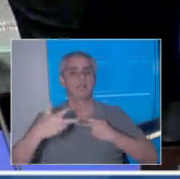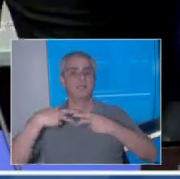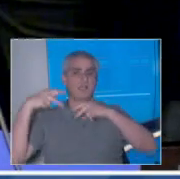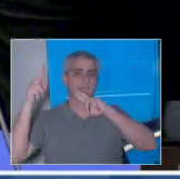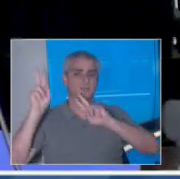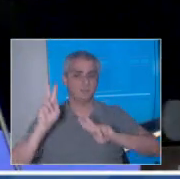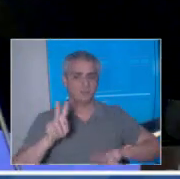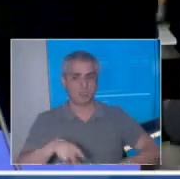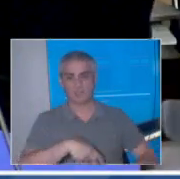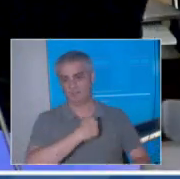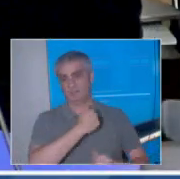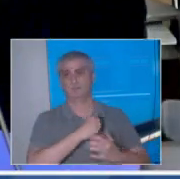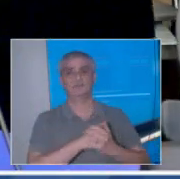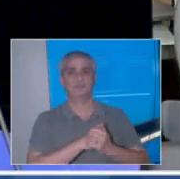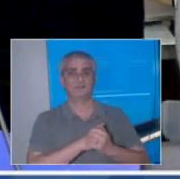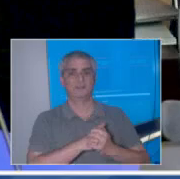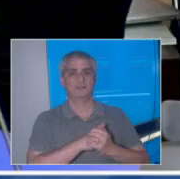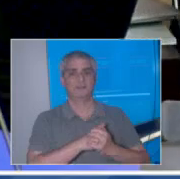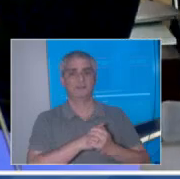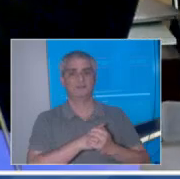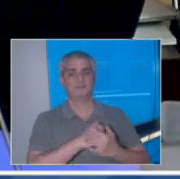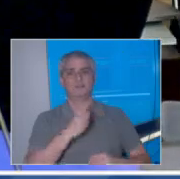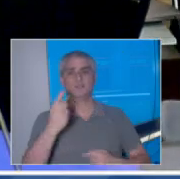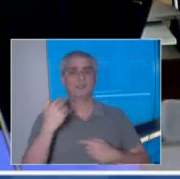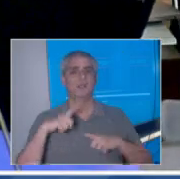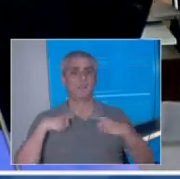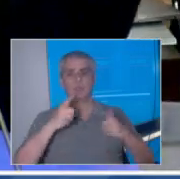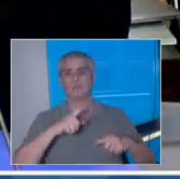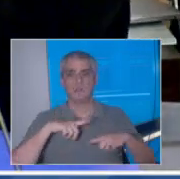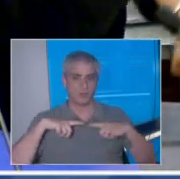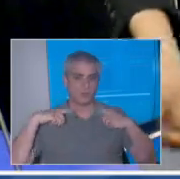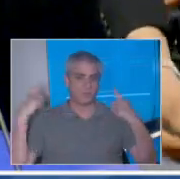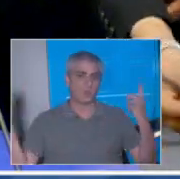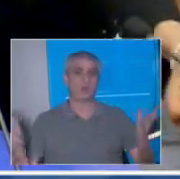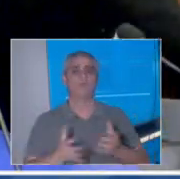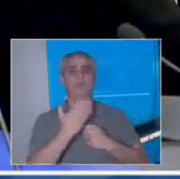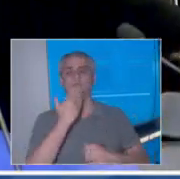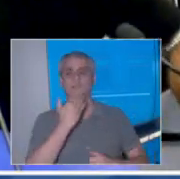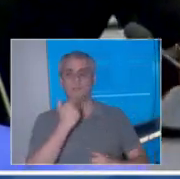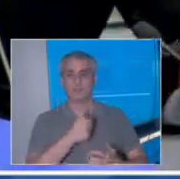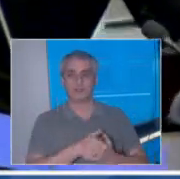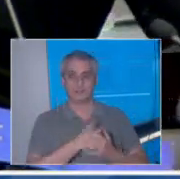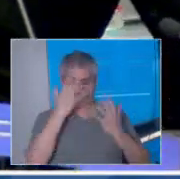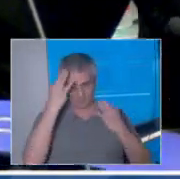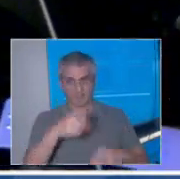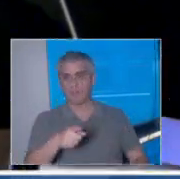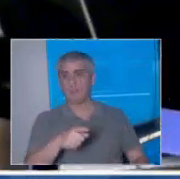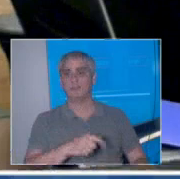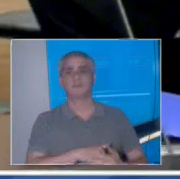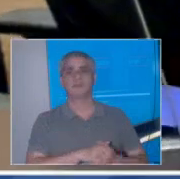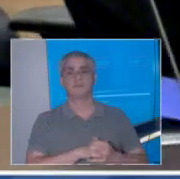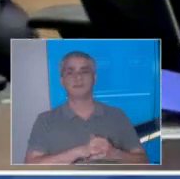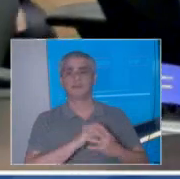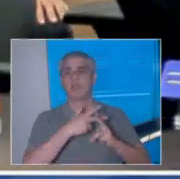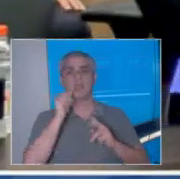תעמדו, צריכה בניין, זה הכבוד. גורד קדיש, חוזקת, יד, היום לא ראש חודר, 412. מי בעד?